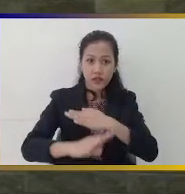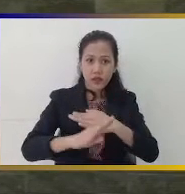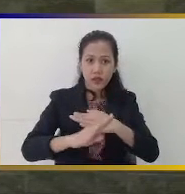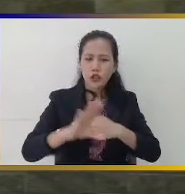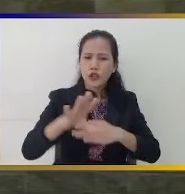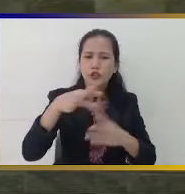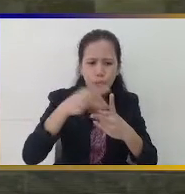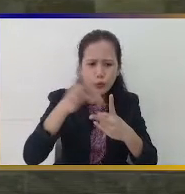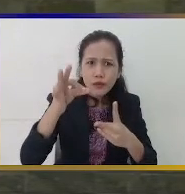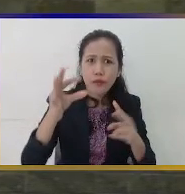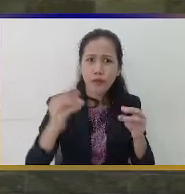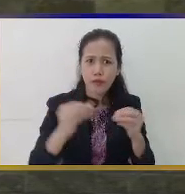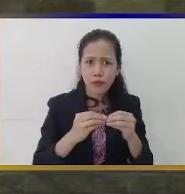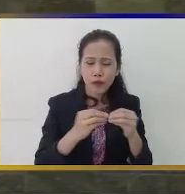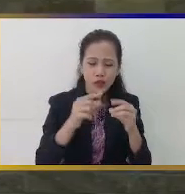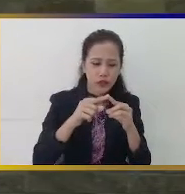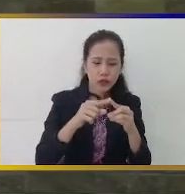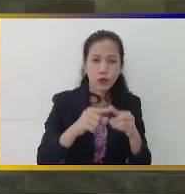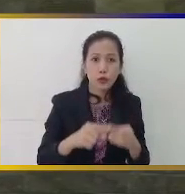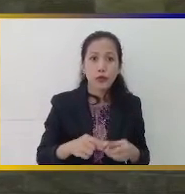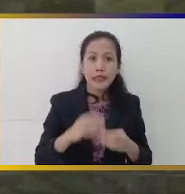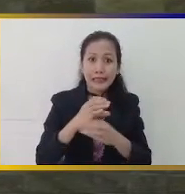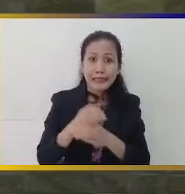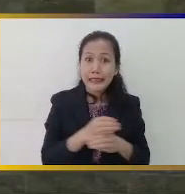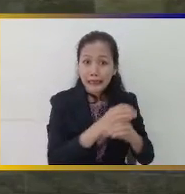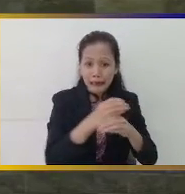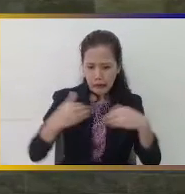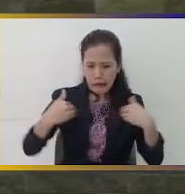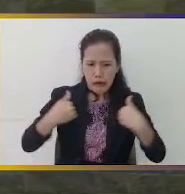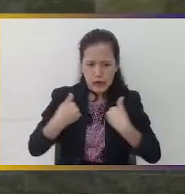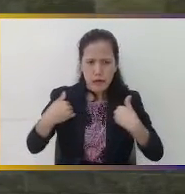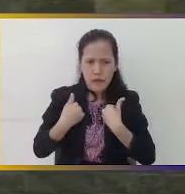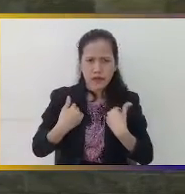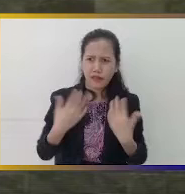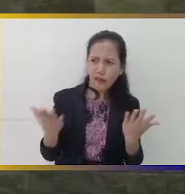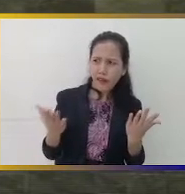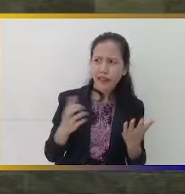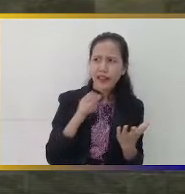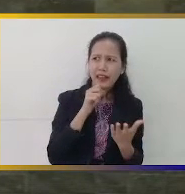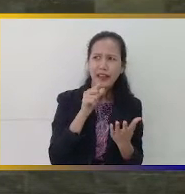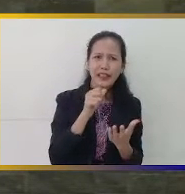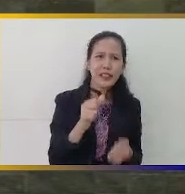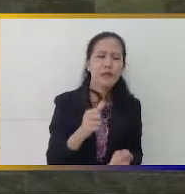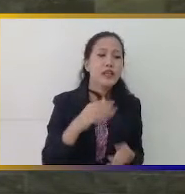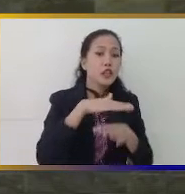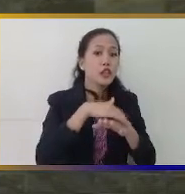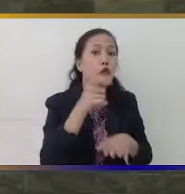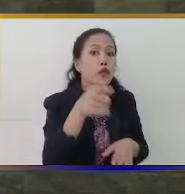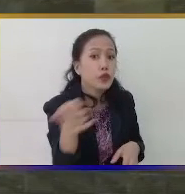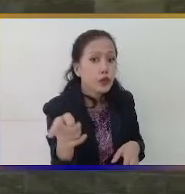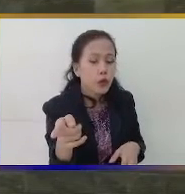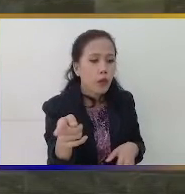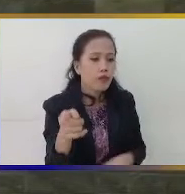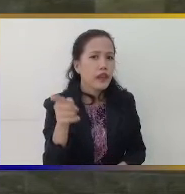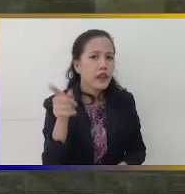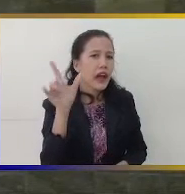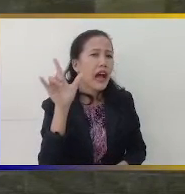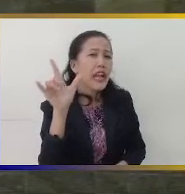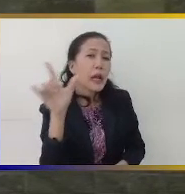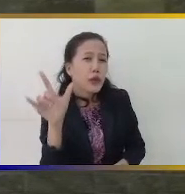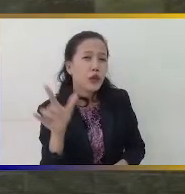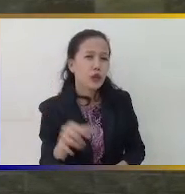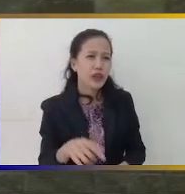alaga ninyo, hindi naman magsasabi ng Mama, hindi magsasabi ng Papa. And they're so proud